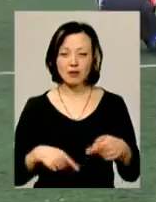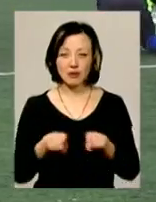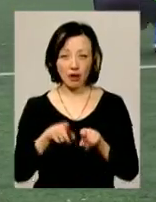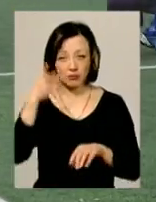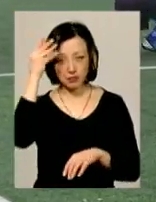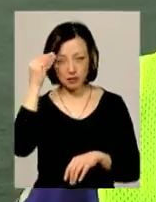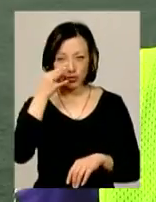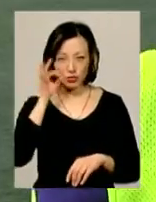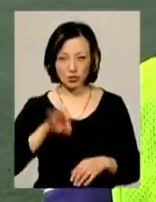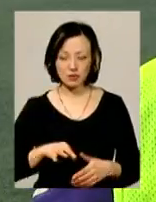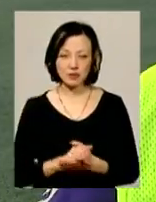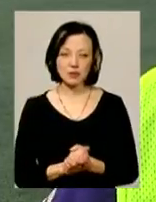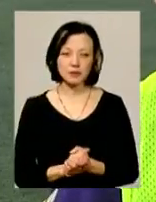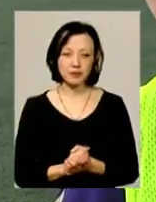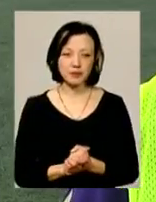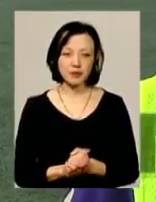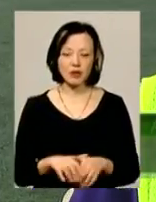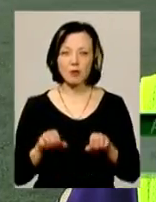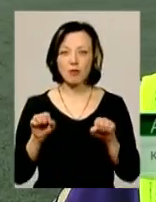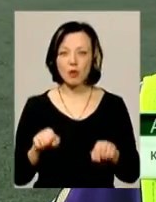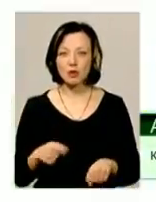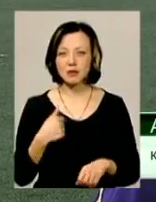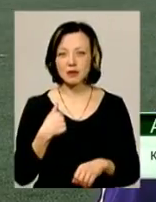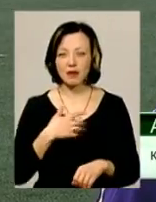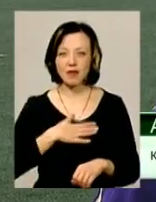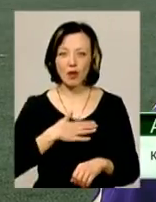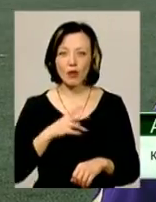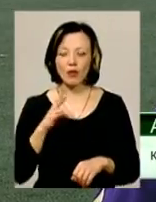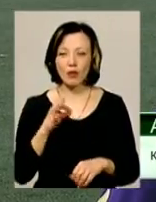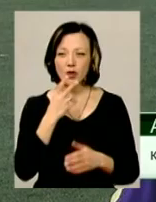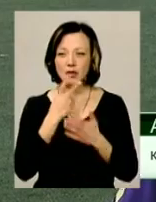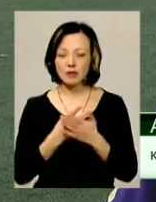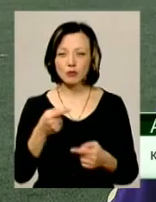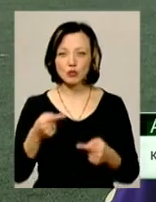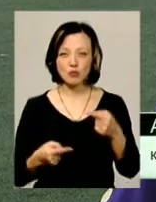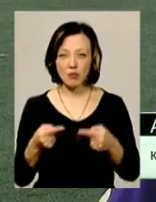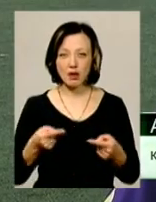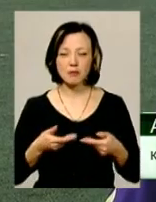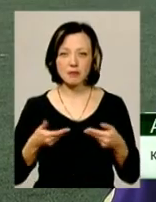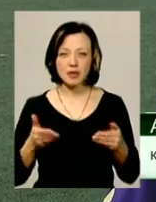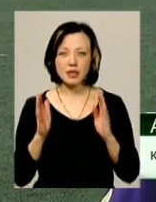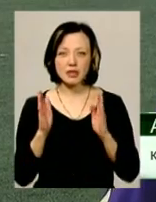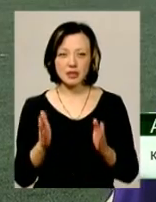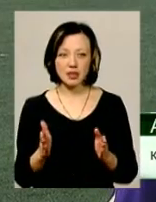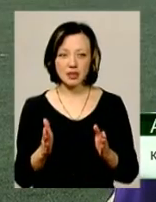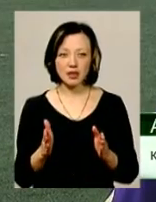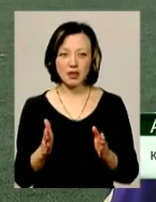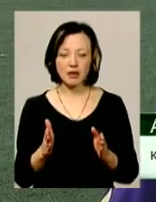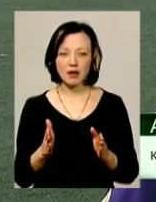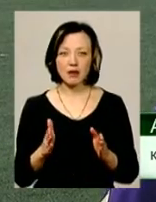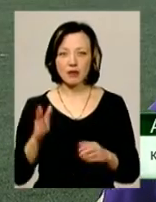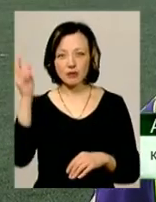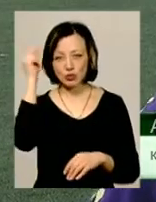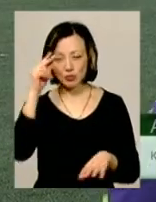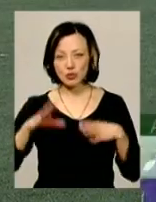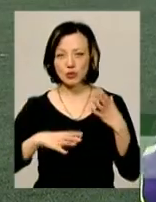досвіду. Може, не влаштовує. Дивлячись по суперникам, ми тільки набираємо форму і